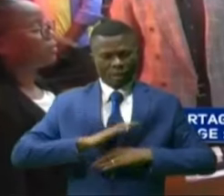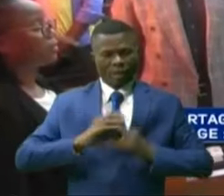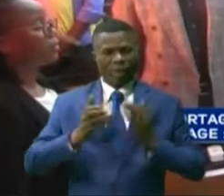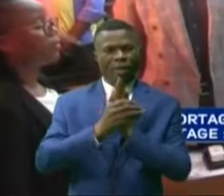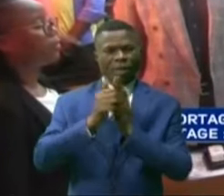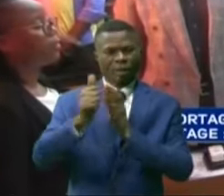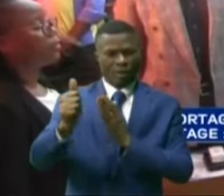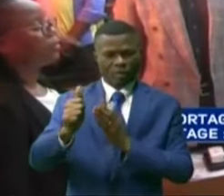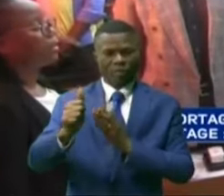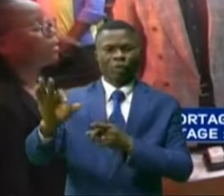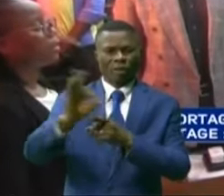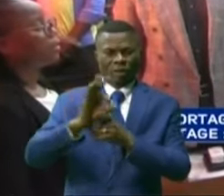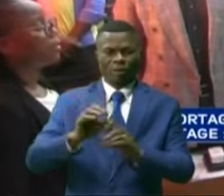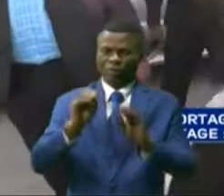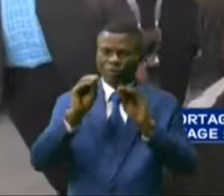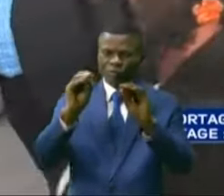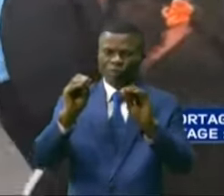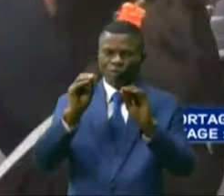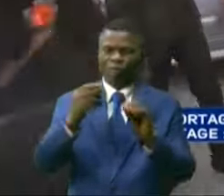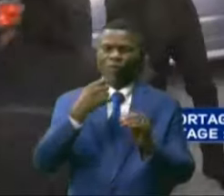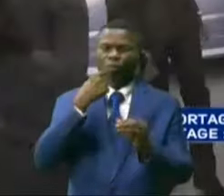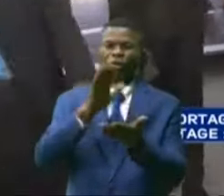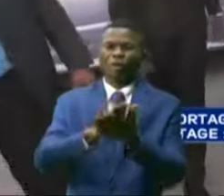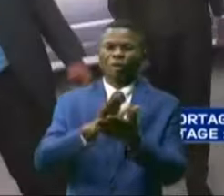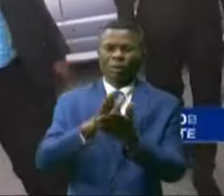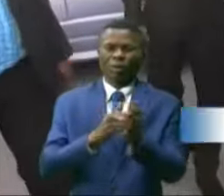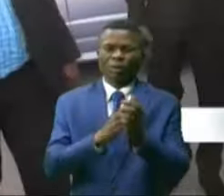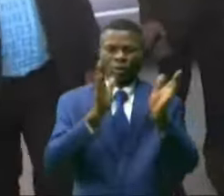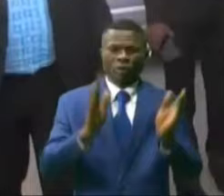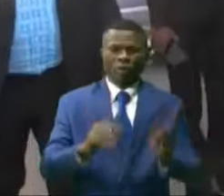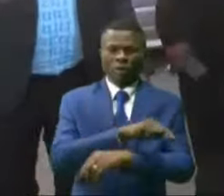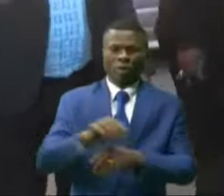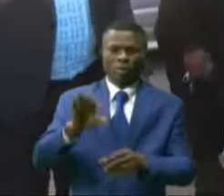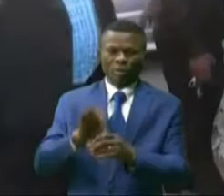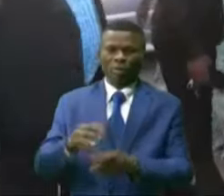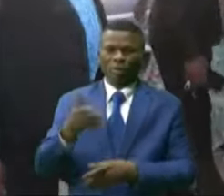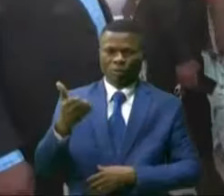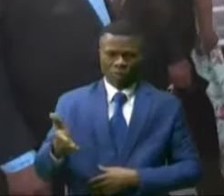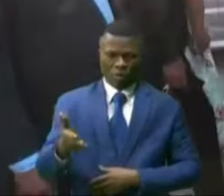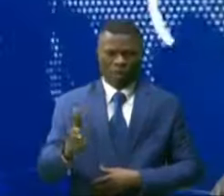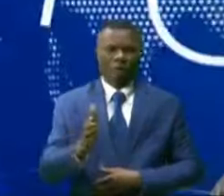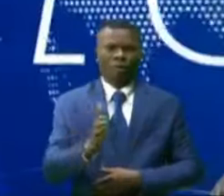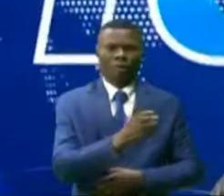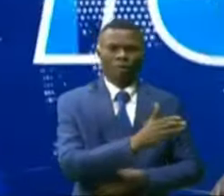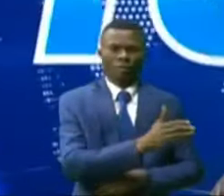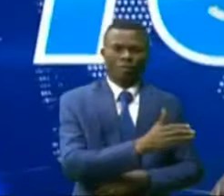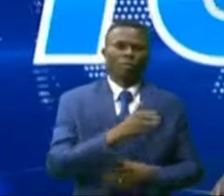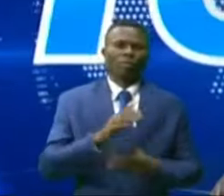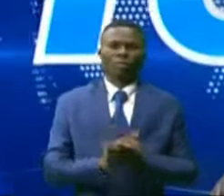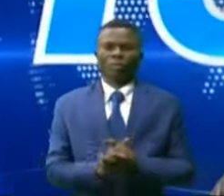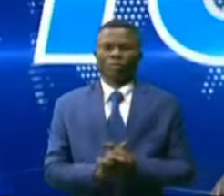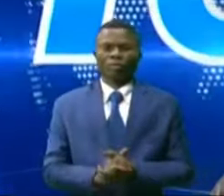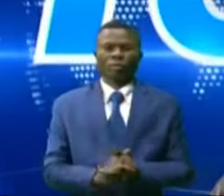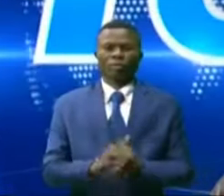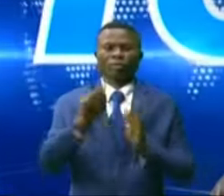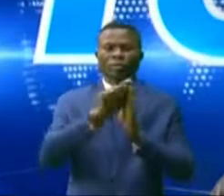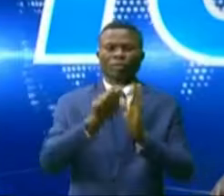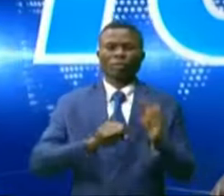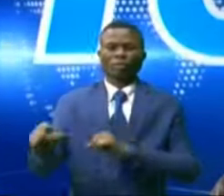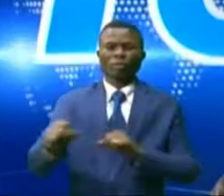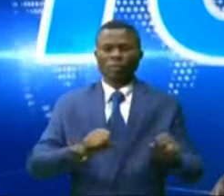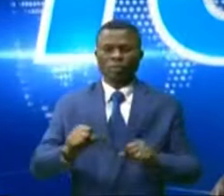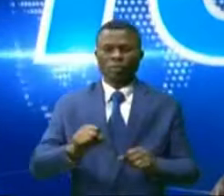qualité des matières dispensées en remerciant le management de la CENI pour cette initiative. Le test d'admission